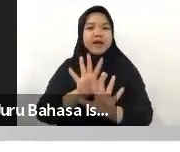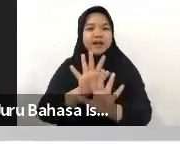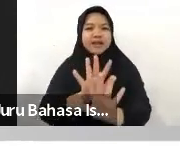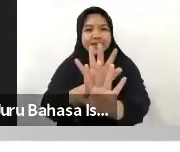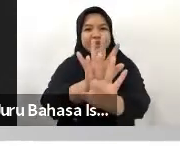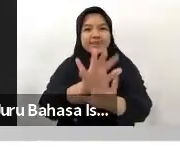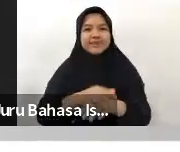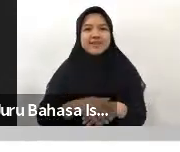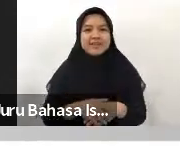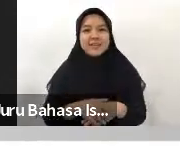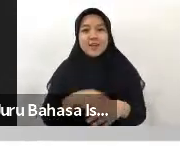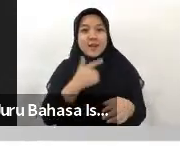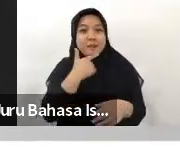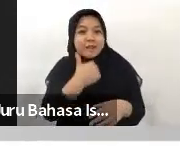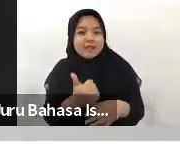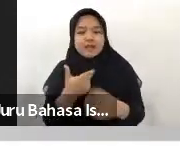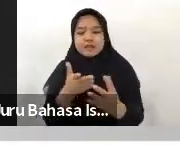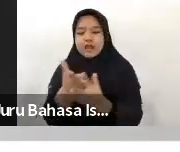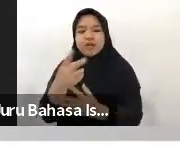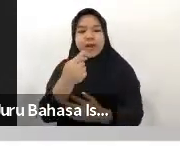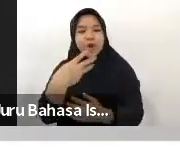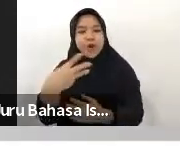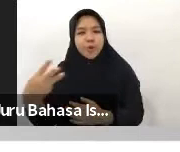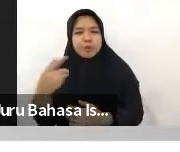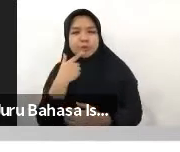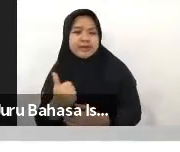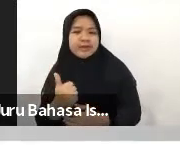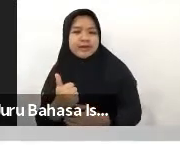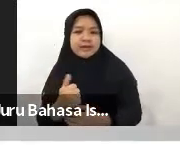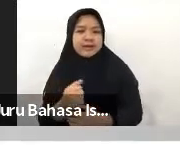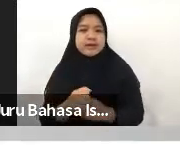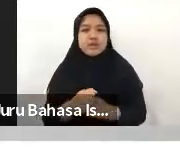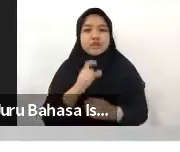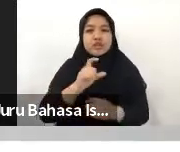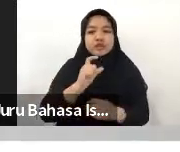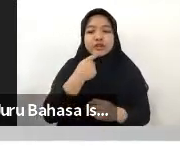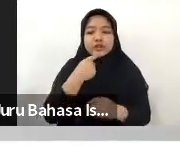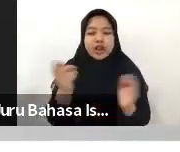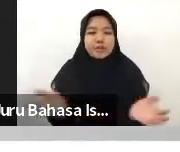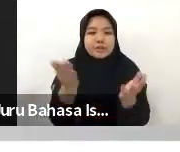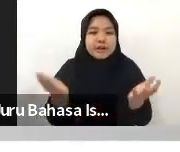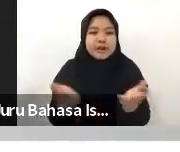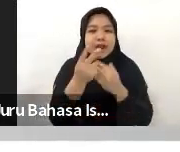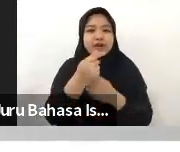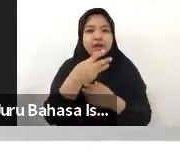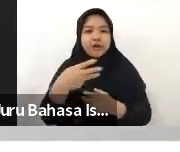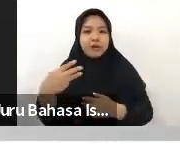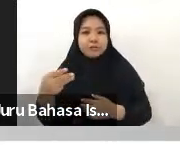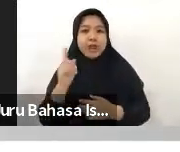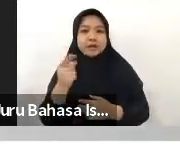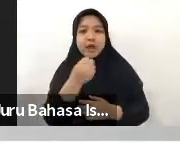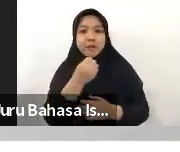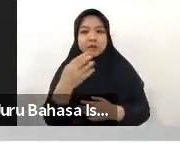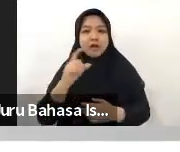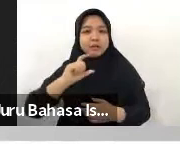juga penting adalah jalur ekonomi. Jalur ekonomi ini terkait dengan pemberdayaan ekonomi. Ada beberapa contoh